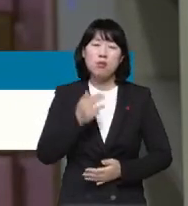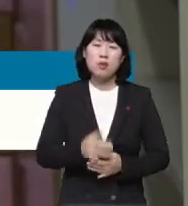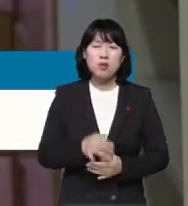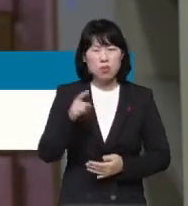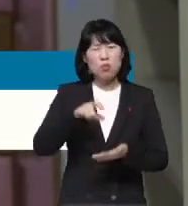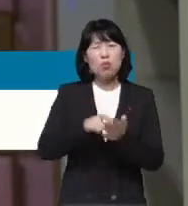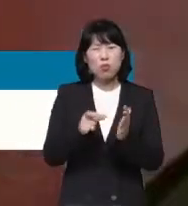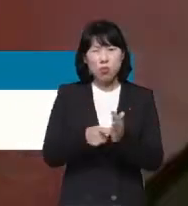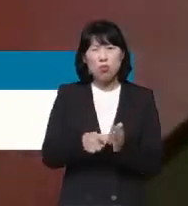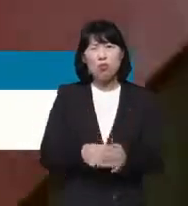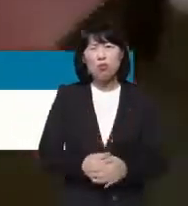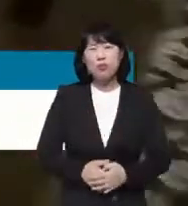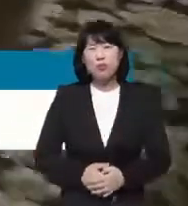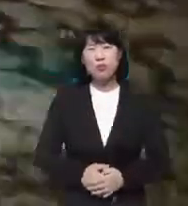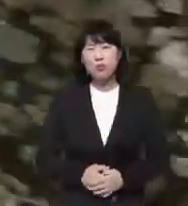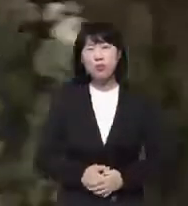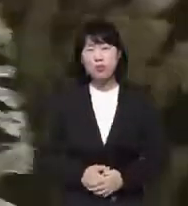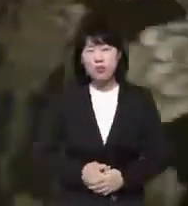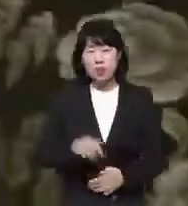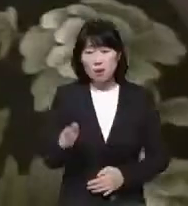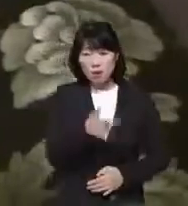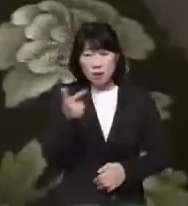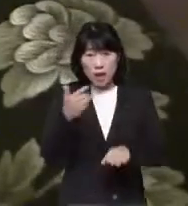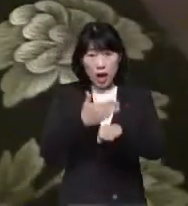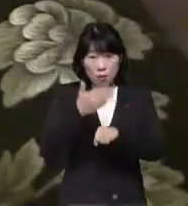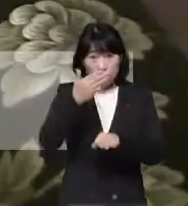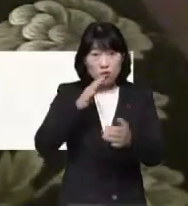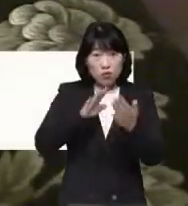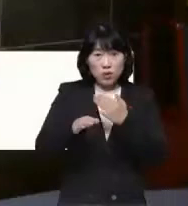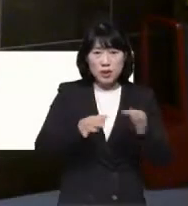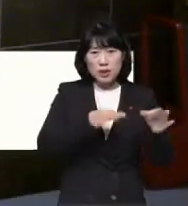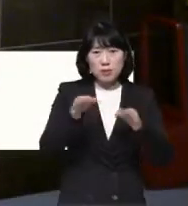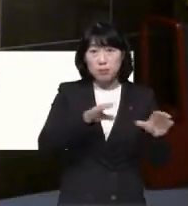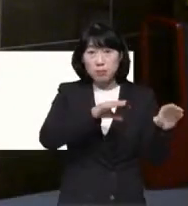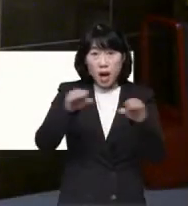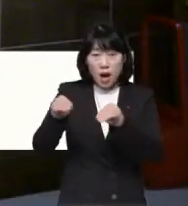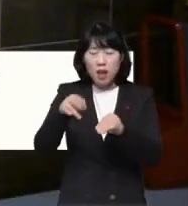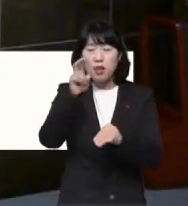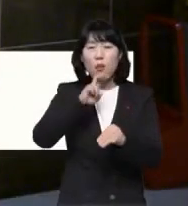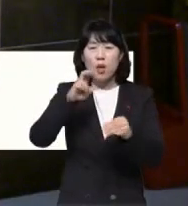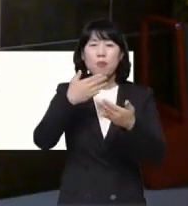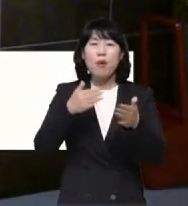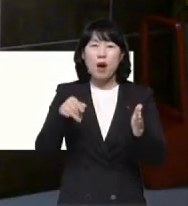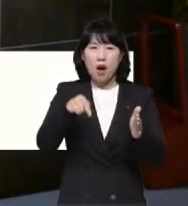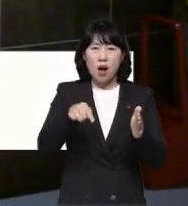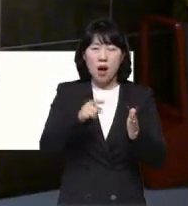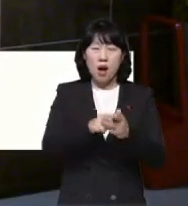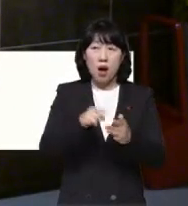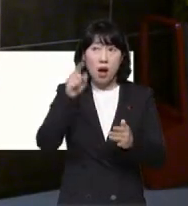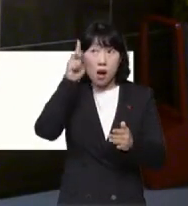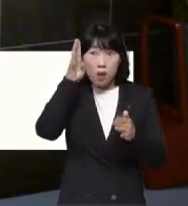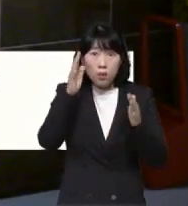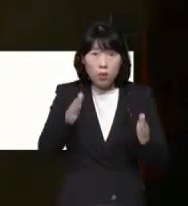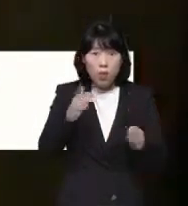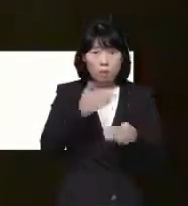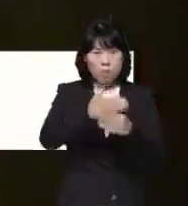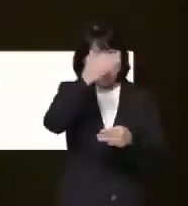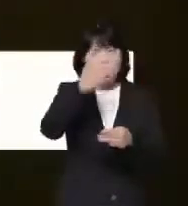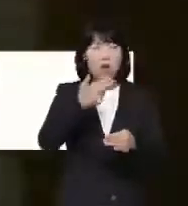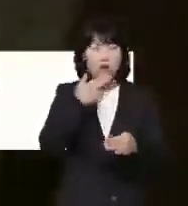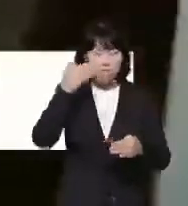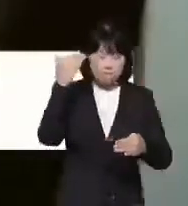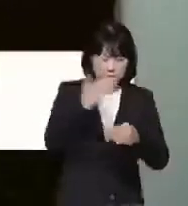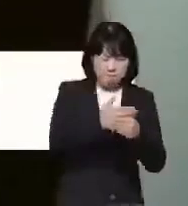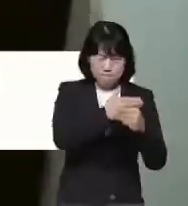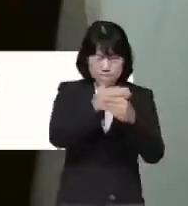그 정도예요. 저녁 9시 이후에는 영업을 할 수 없게 된 노래방에서는 나흘 동안 아예 문을 열지